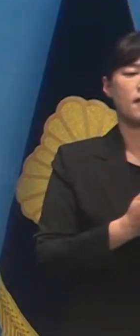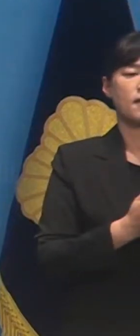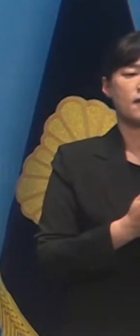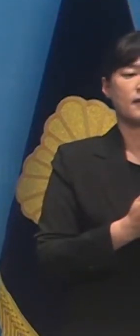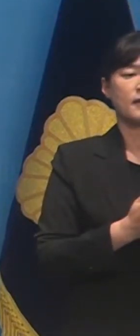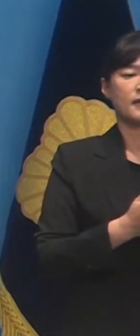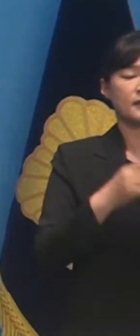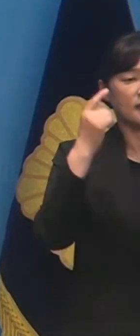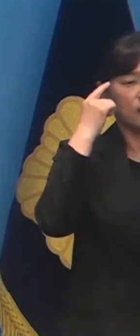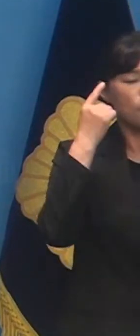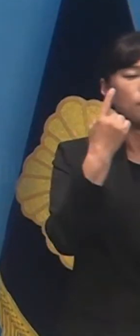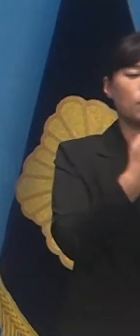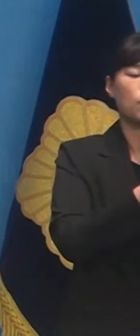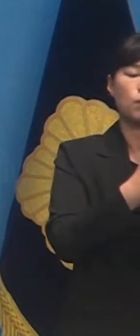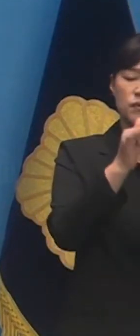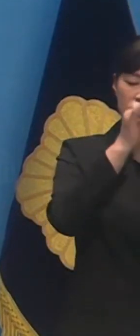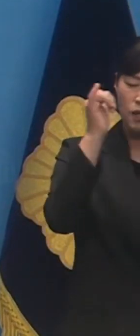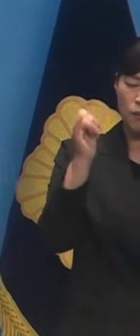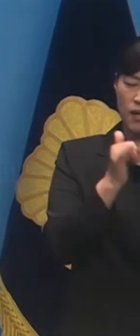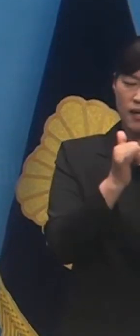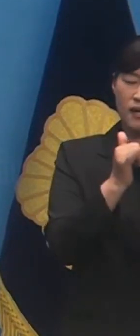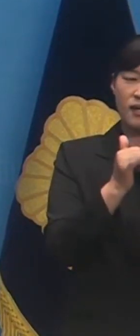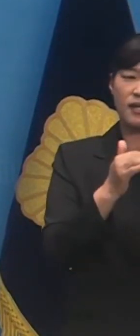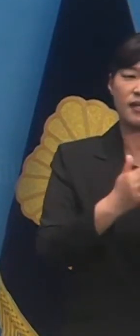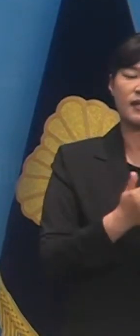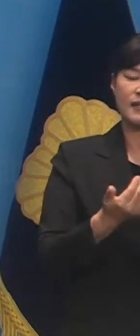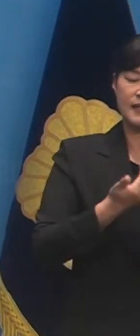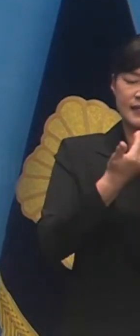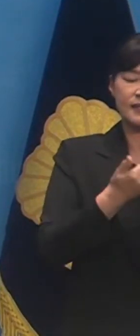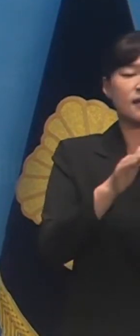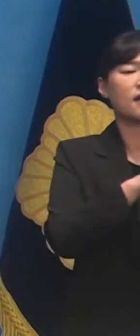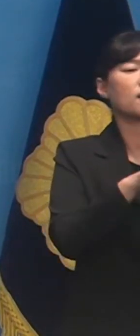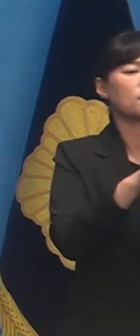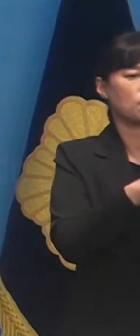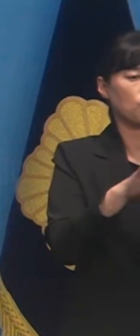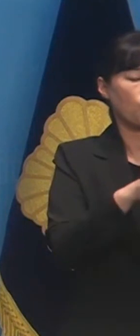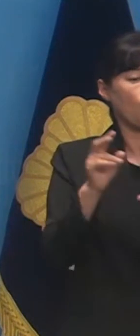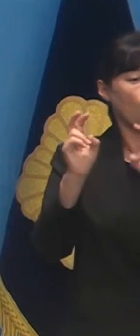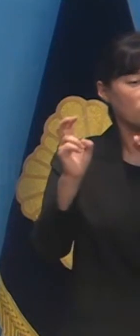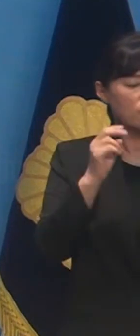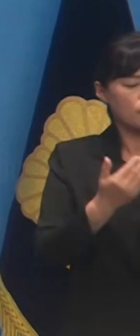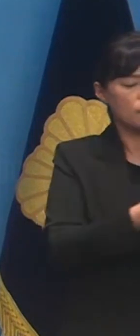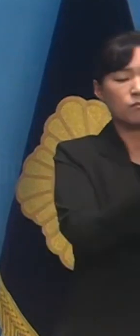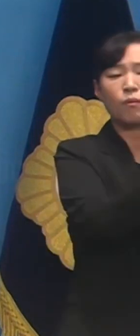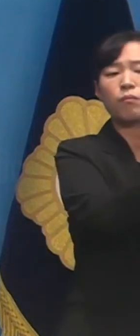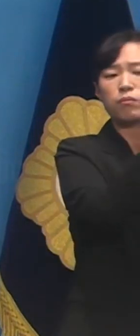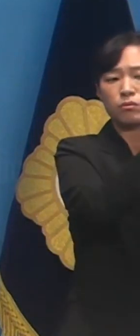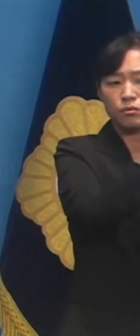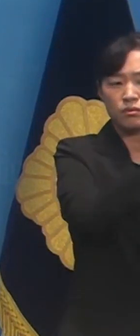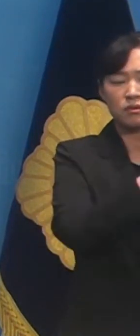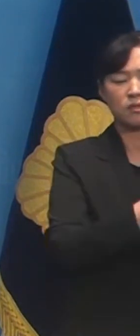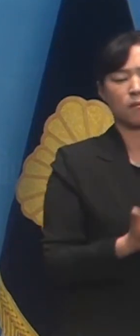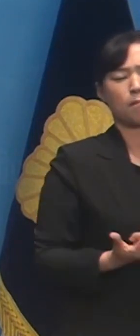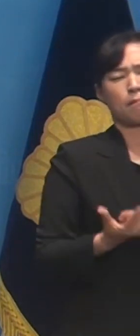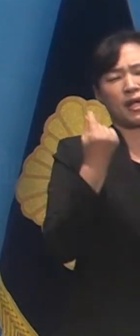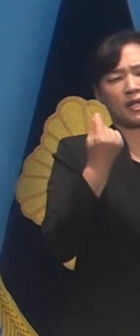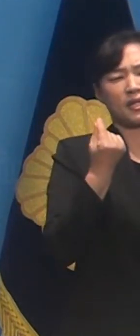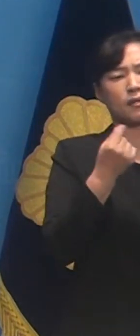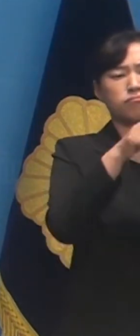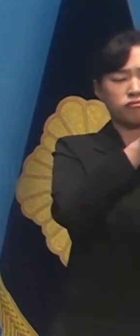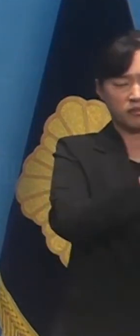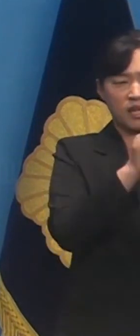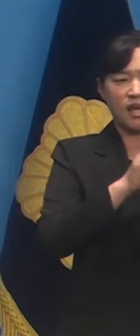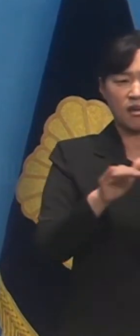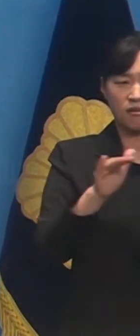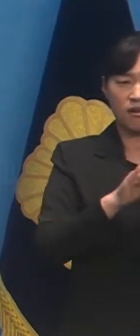자세를 갖고 우리 사회의 갈등들을 해소하고 또 회사의 발전을 위해서라도 하루빨리 이